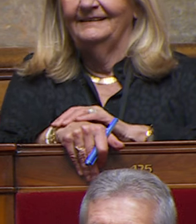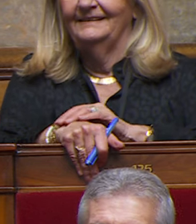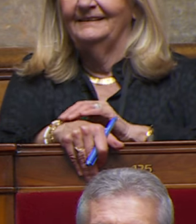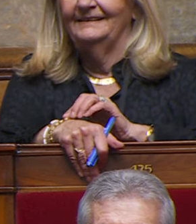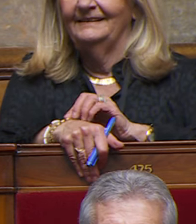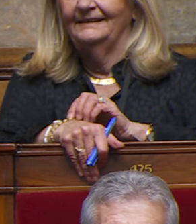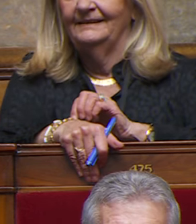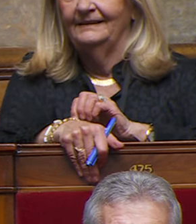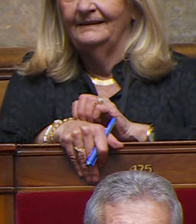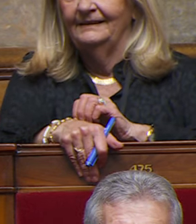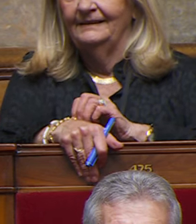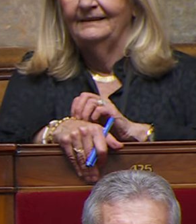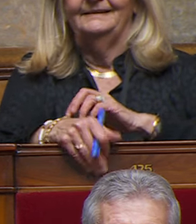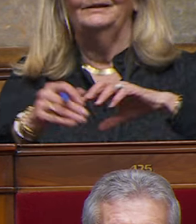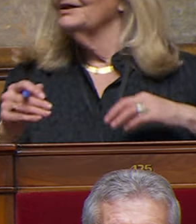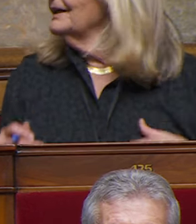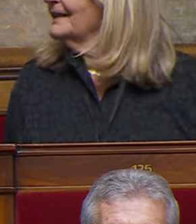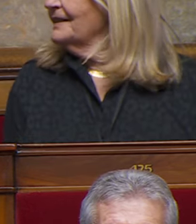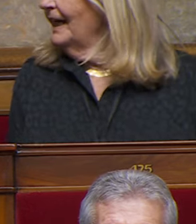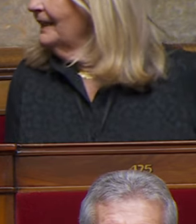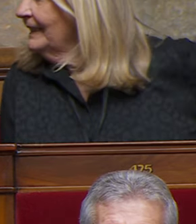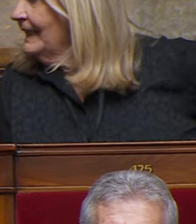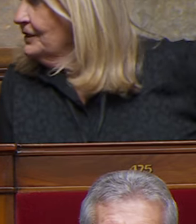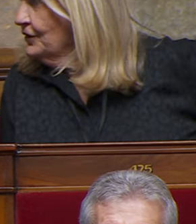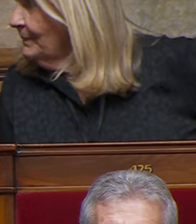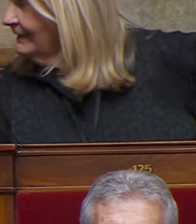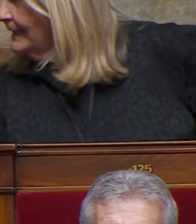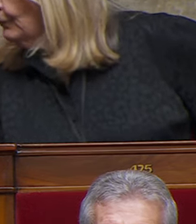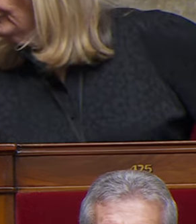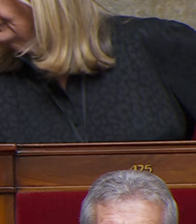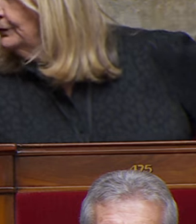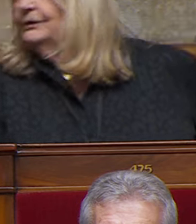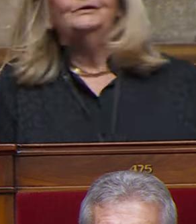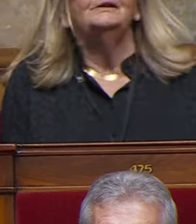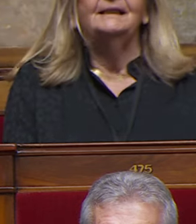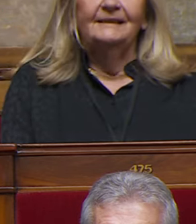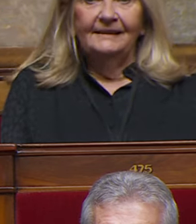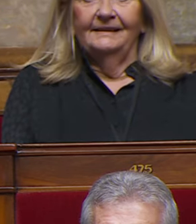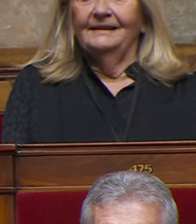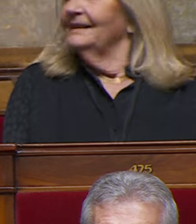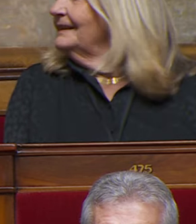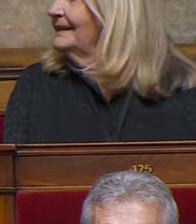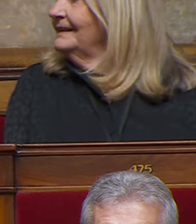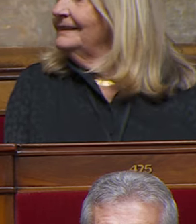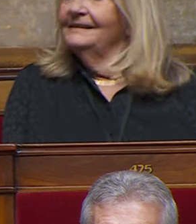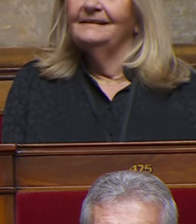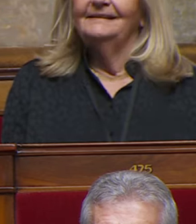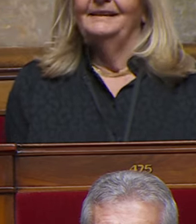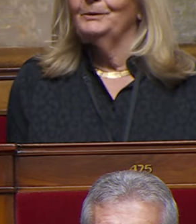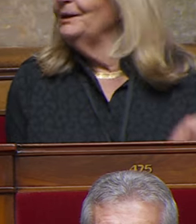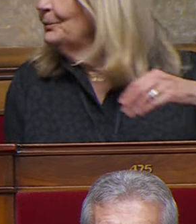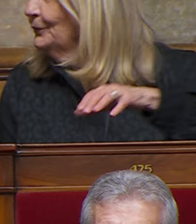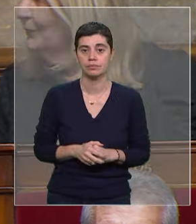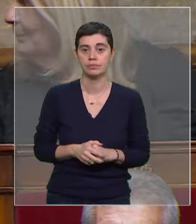importante compétition sportive internationale avec les Jeux olympiques d'été. Notre pays s'apprête à cette occasion à